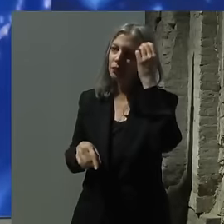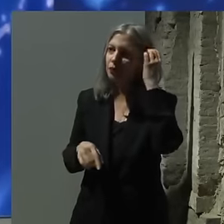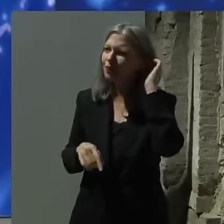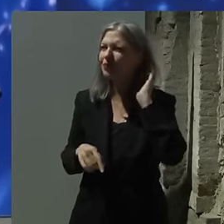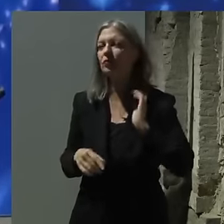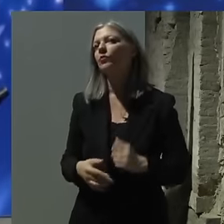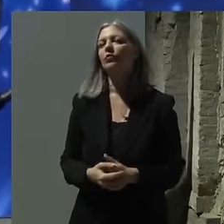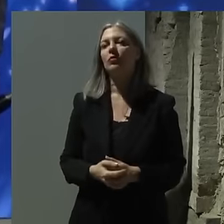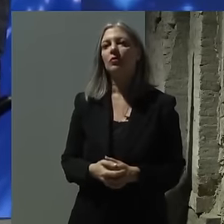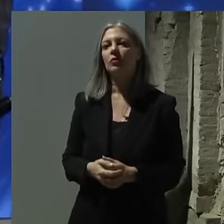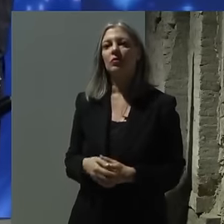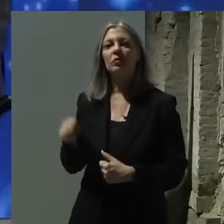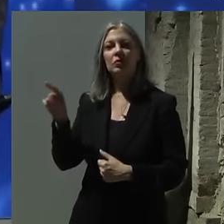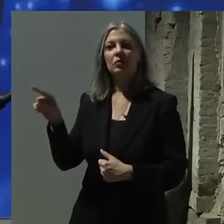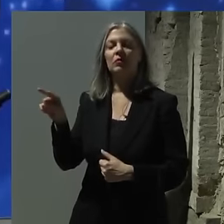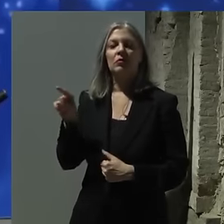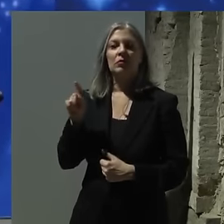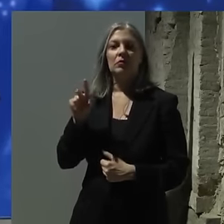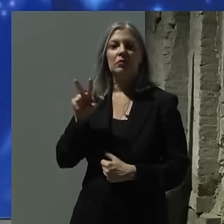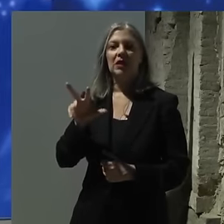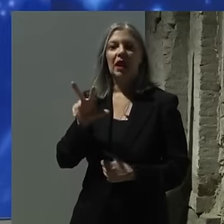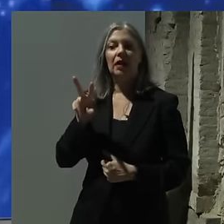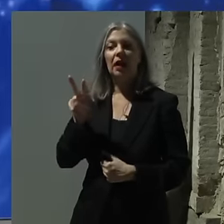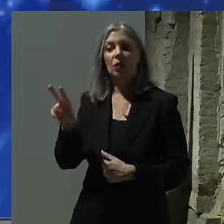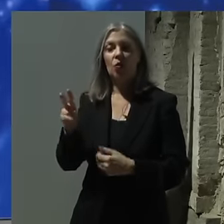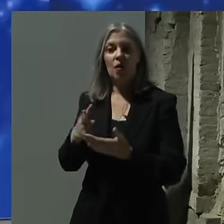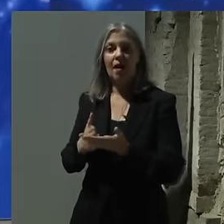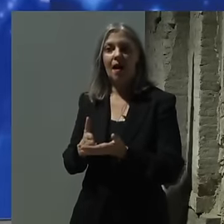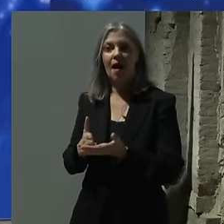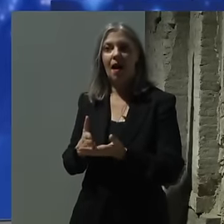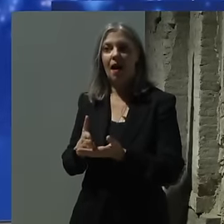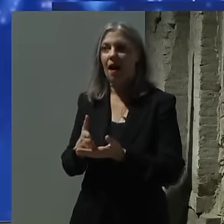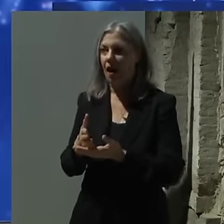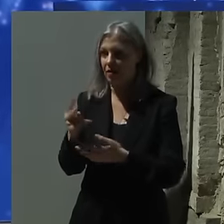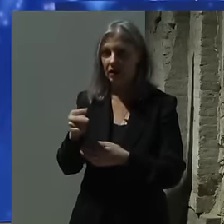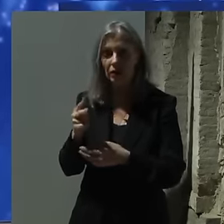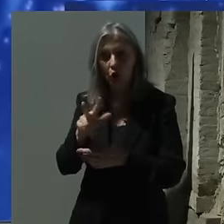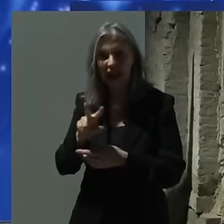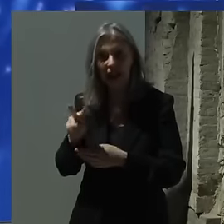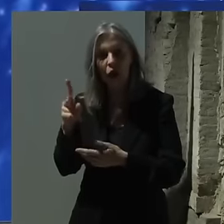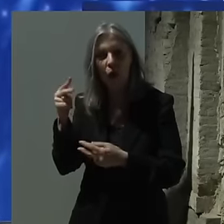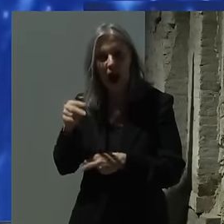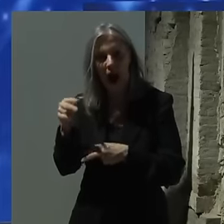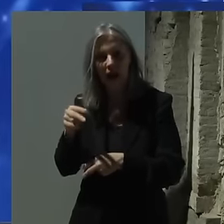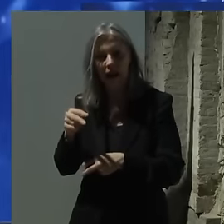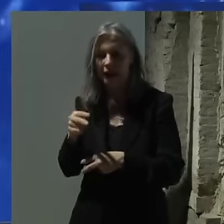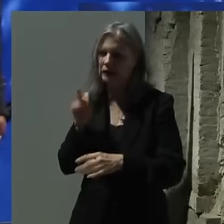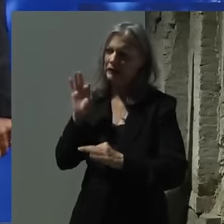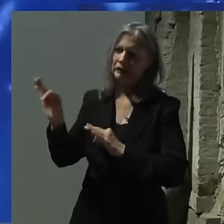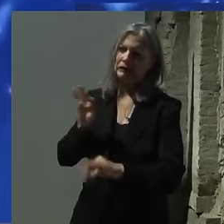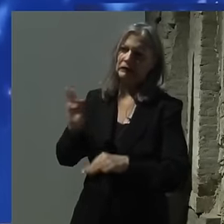si è fatto 32 anni di... No, no, 32 anni di tormento giudiziario.